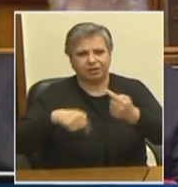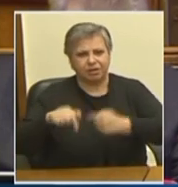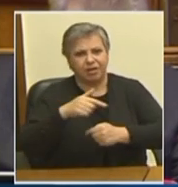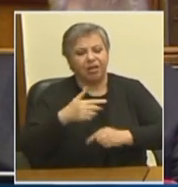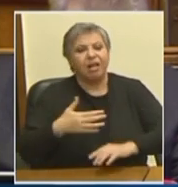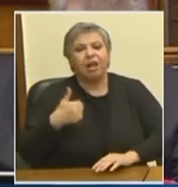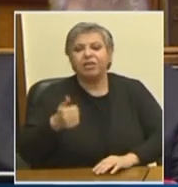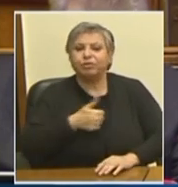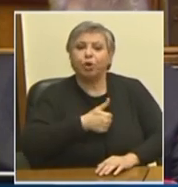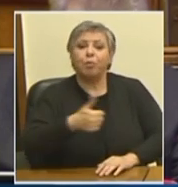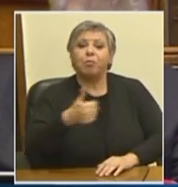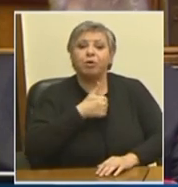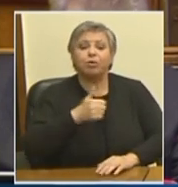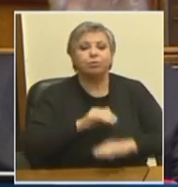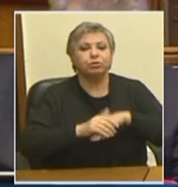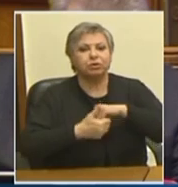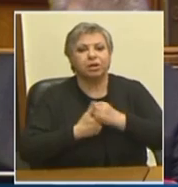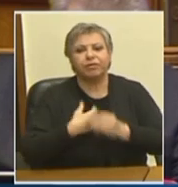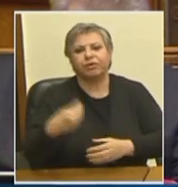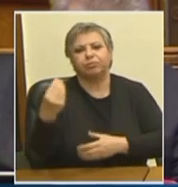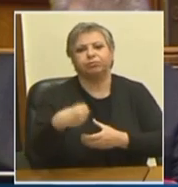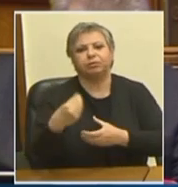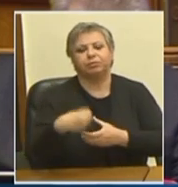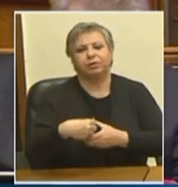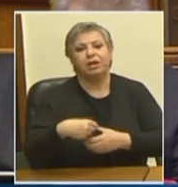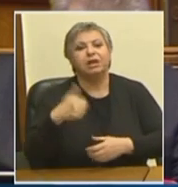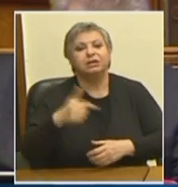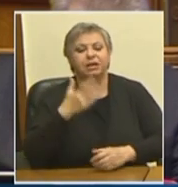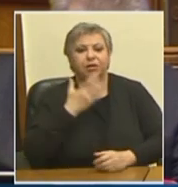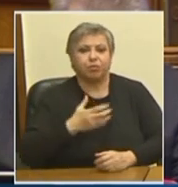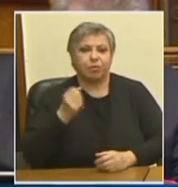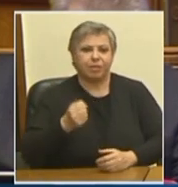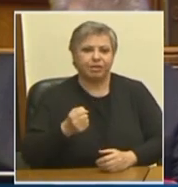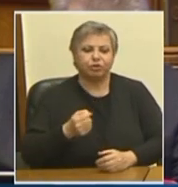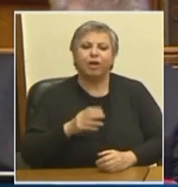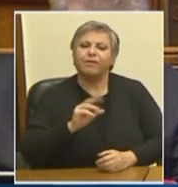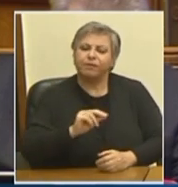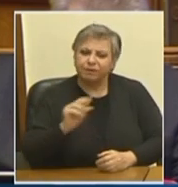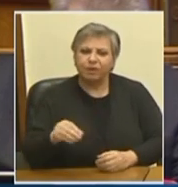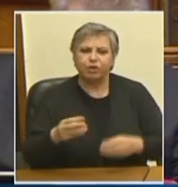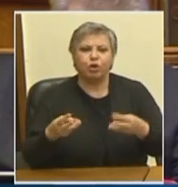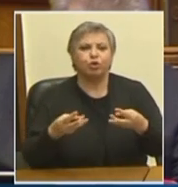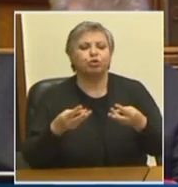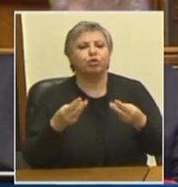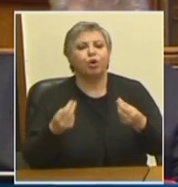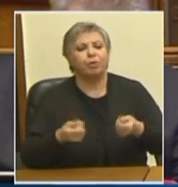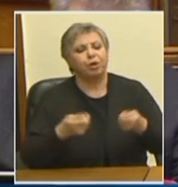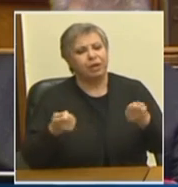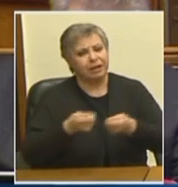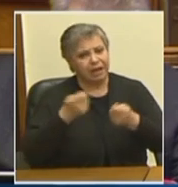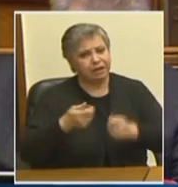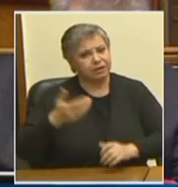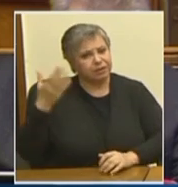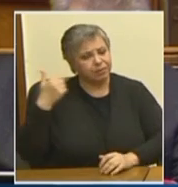ψήφων κληρικών, όπως ακριβώς κάνατε και στο άλλο κρίσιμο μεγάλο θέμα εθνικό, όπου άλλη άποψη είχατε,